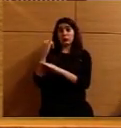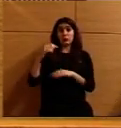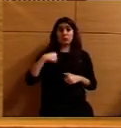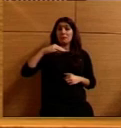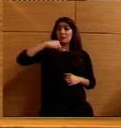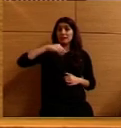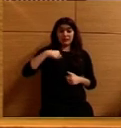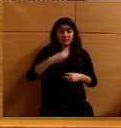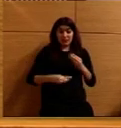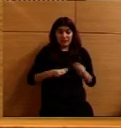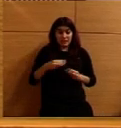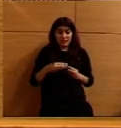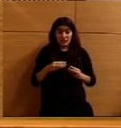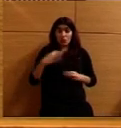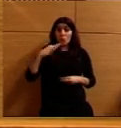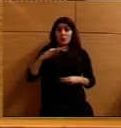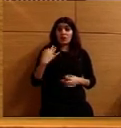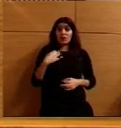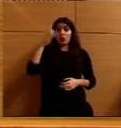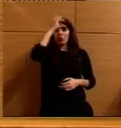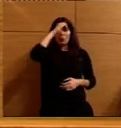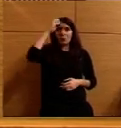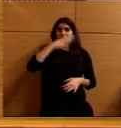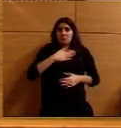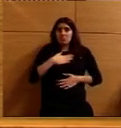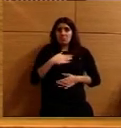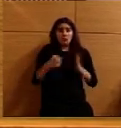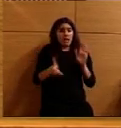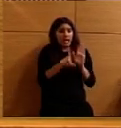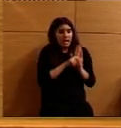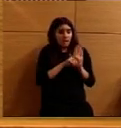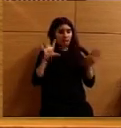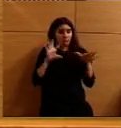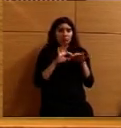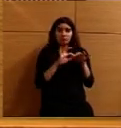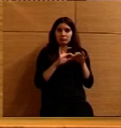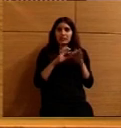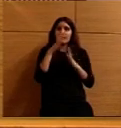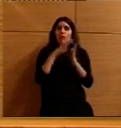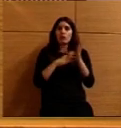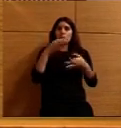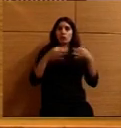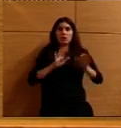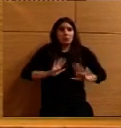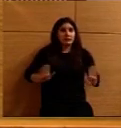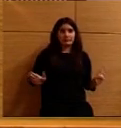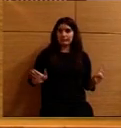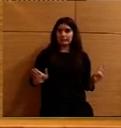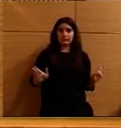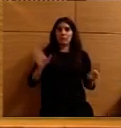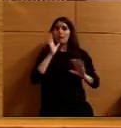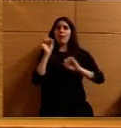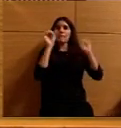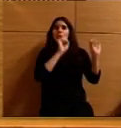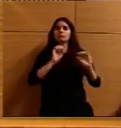l'únic que ha fet ha sigut posicionar-se de la mà de la llei i dels informes jurídics, protegint